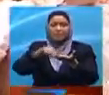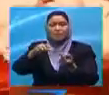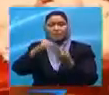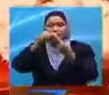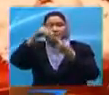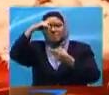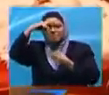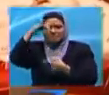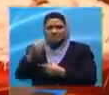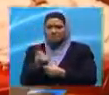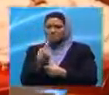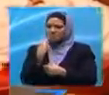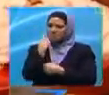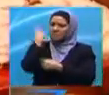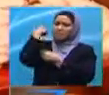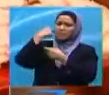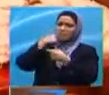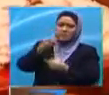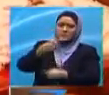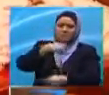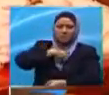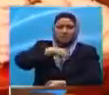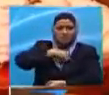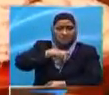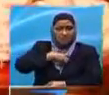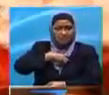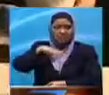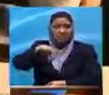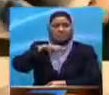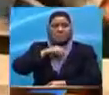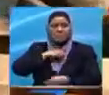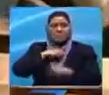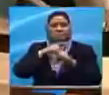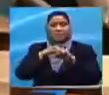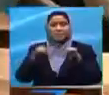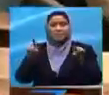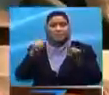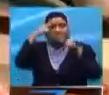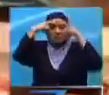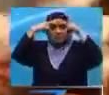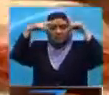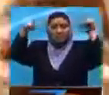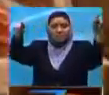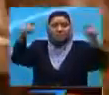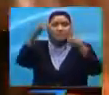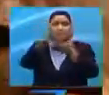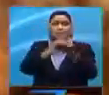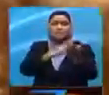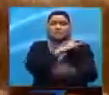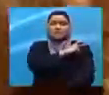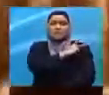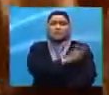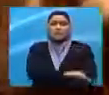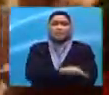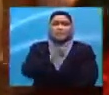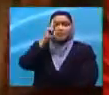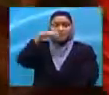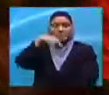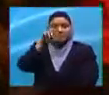seperti yang didakwa. Menurut Timbalan Pengarah Bahagian Pengerkuasa KPDNKK Ahmad Dahuri Mahmud, jika berlaku,